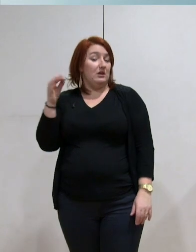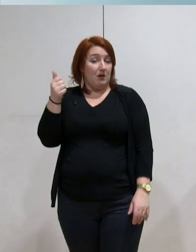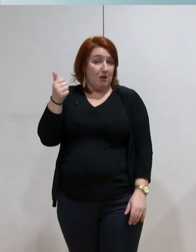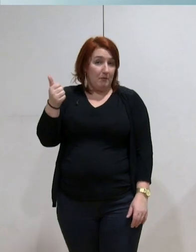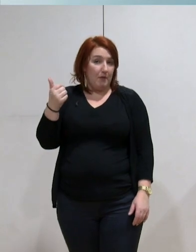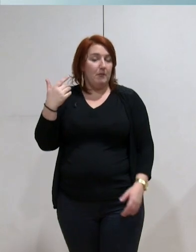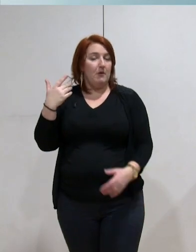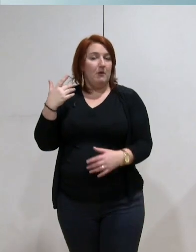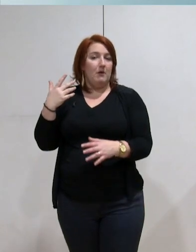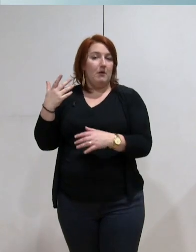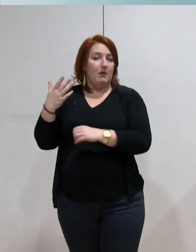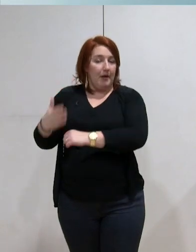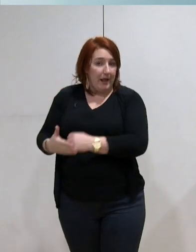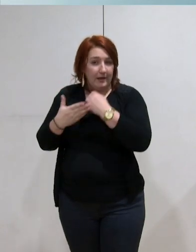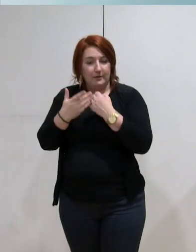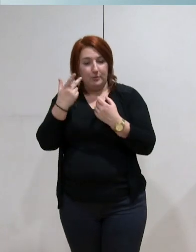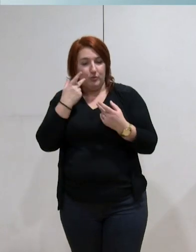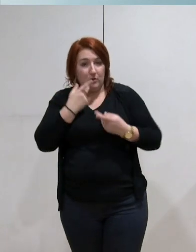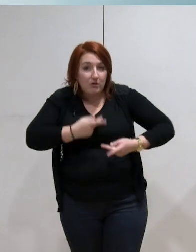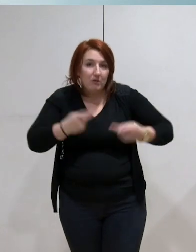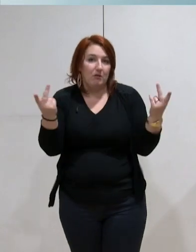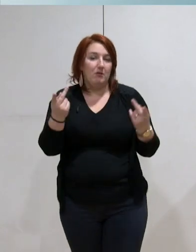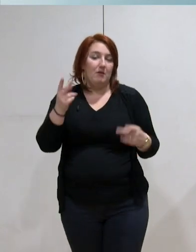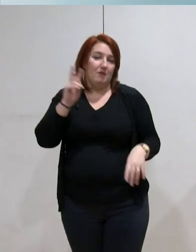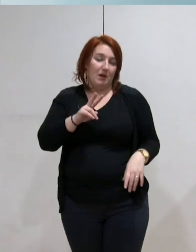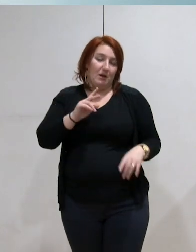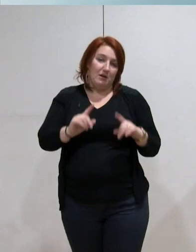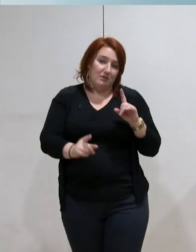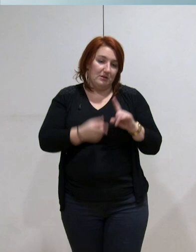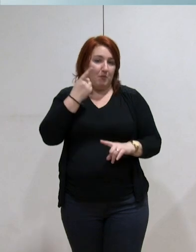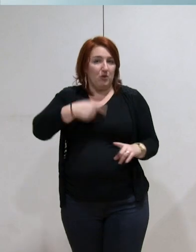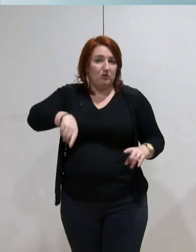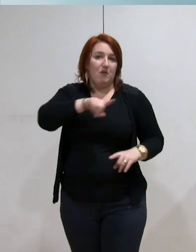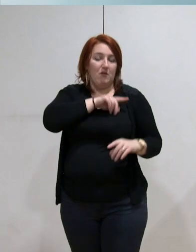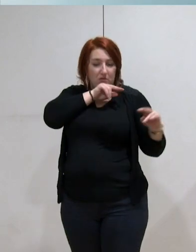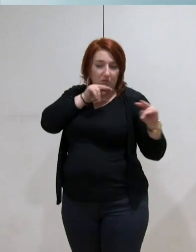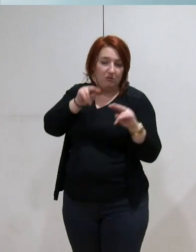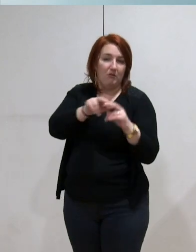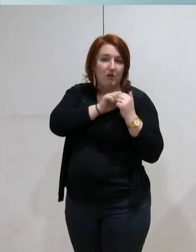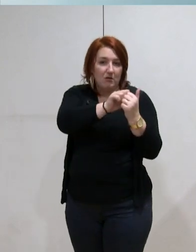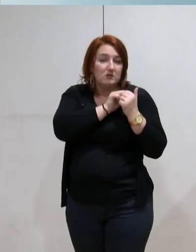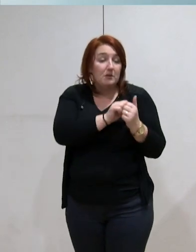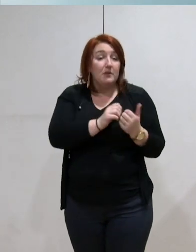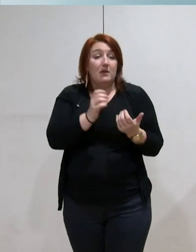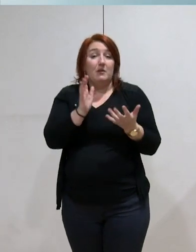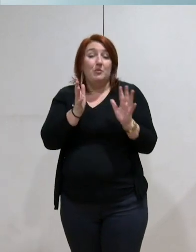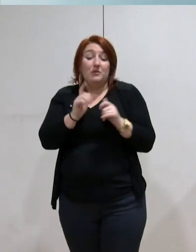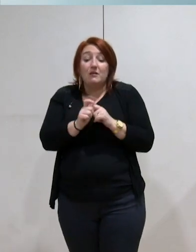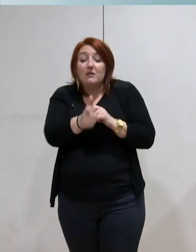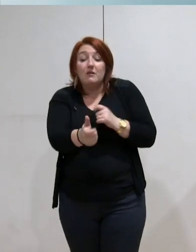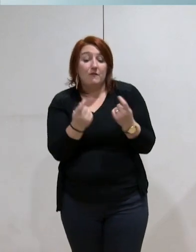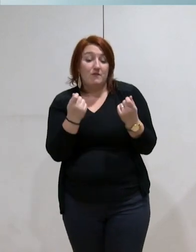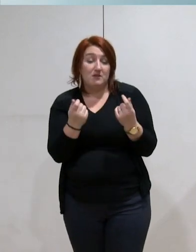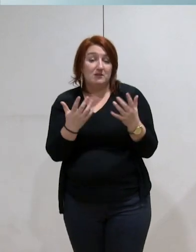étaient nos préoccupations commune donc en terme d'impact financier les choses pourraient se débloquer mais plutôt à